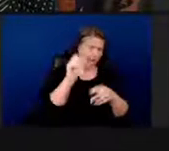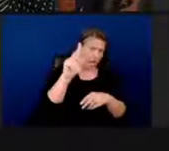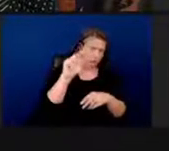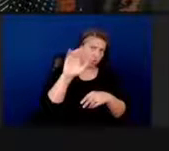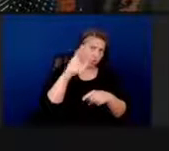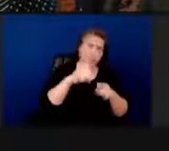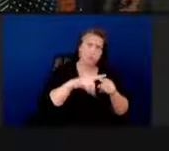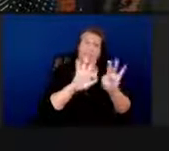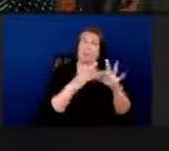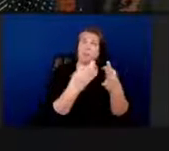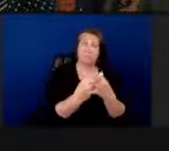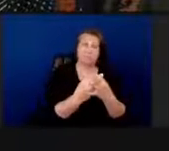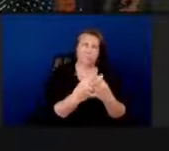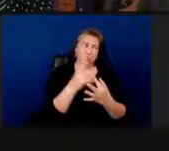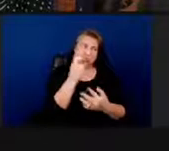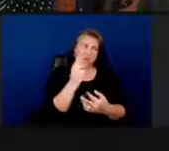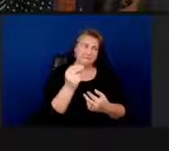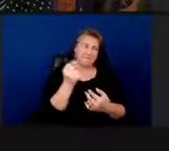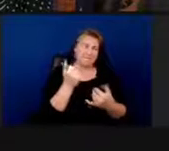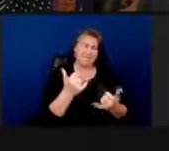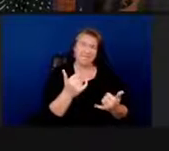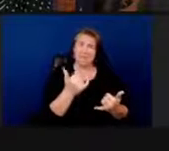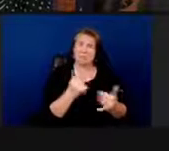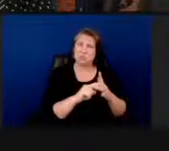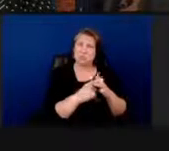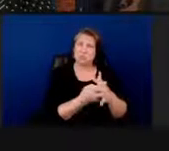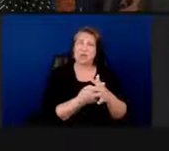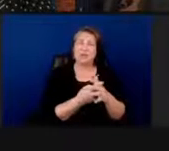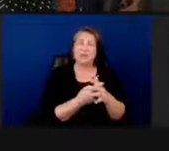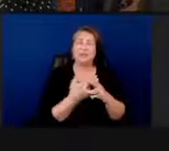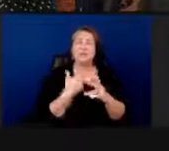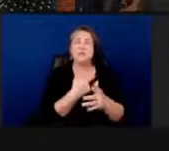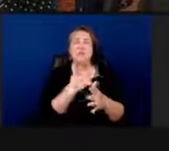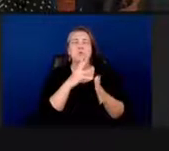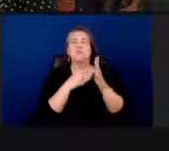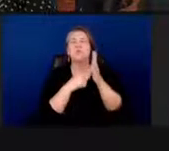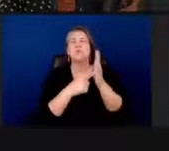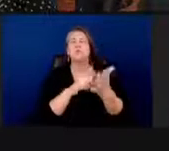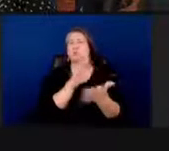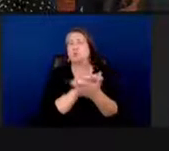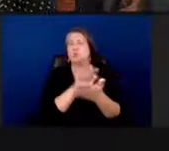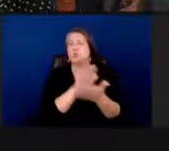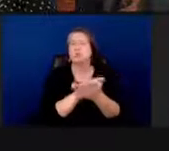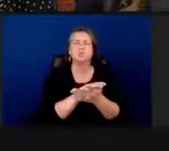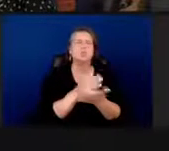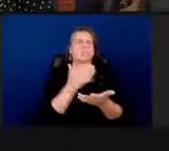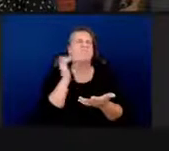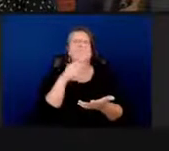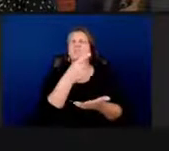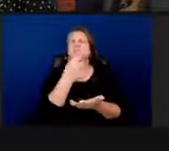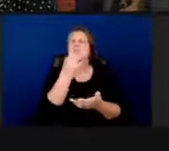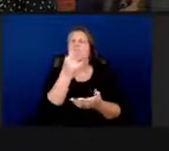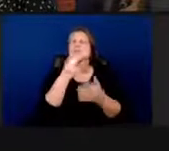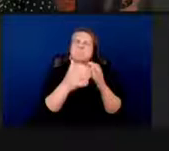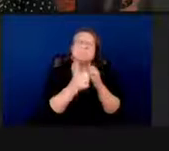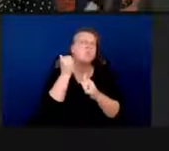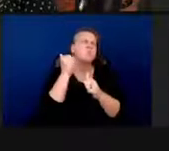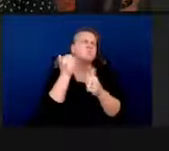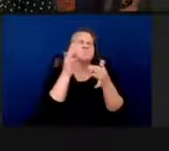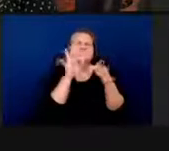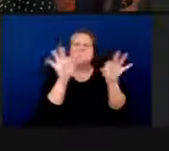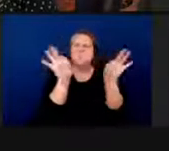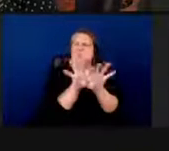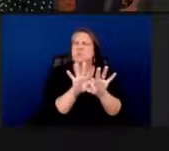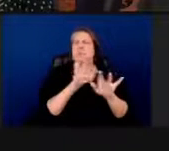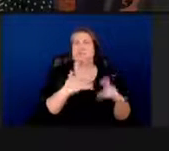افتتاحية الاحتفال. هذا سيكون مهم للغاية بما وأنا أولياء الأمور سيكون متواجدون في